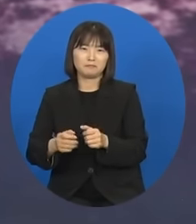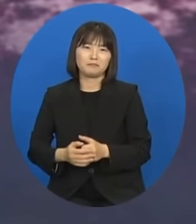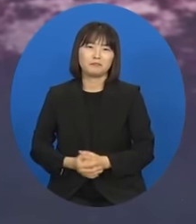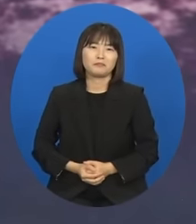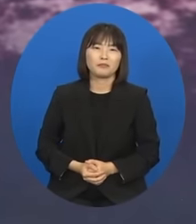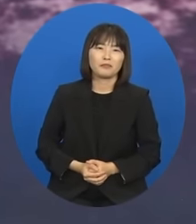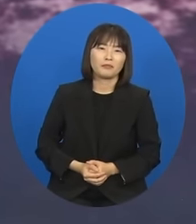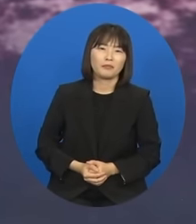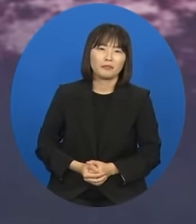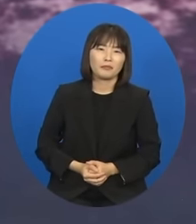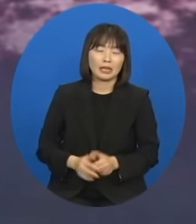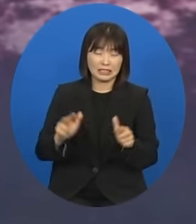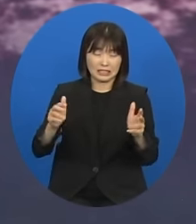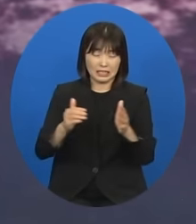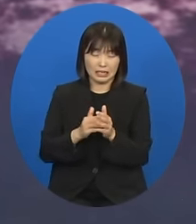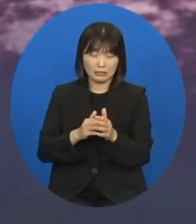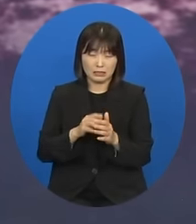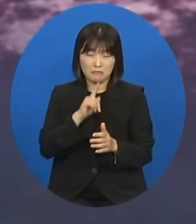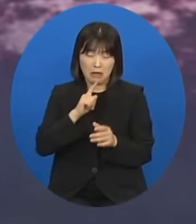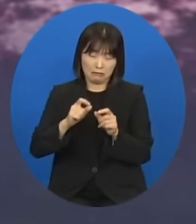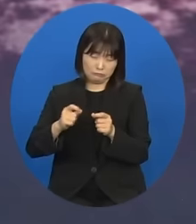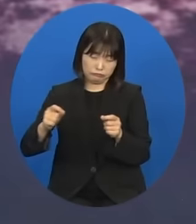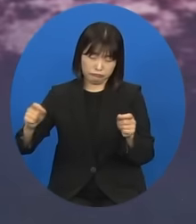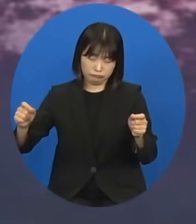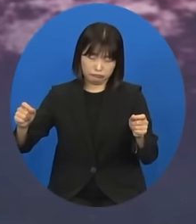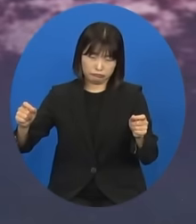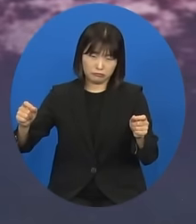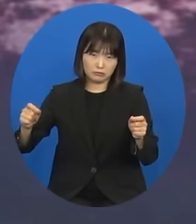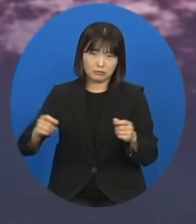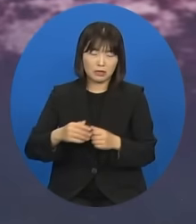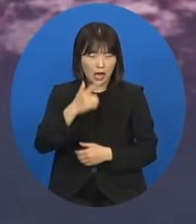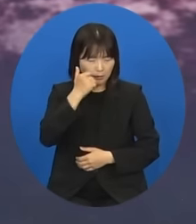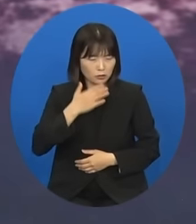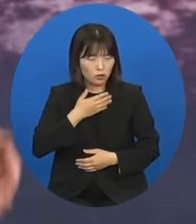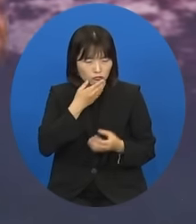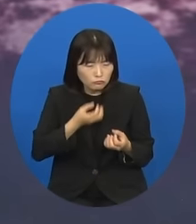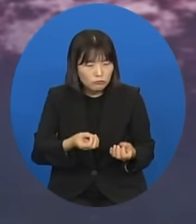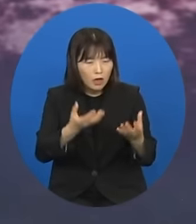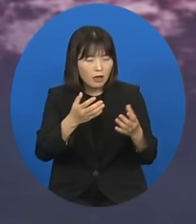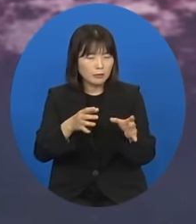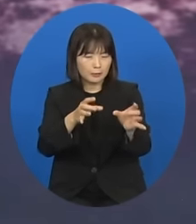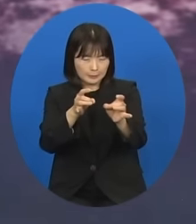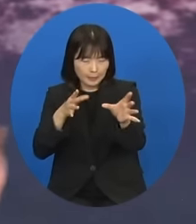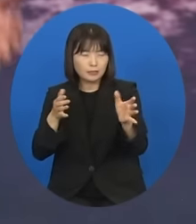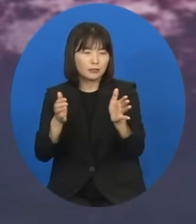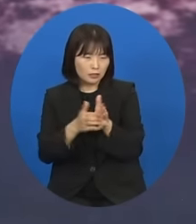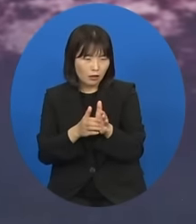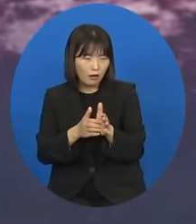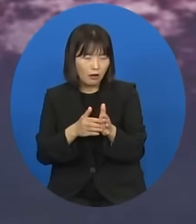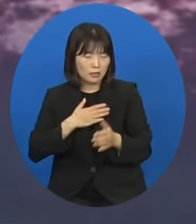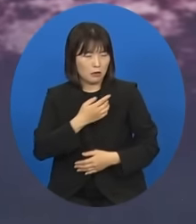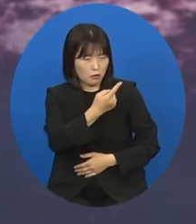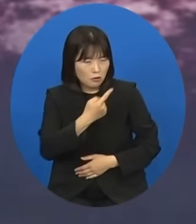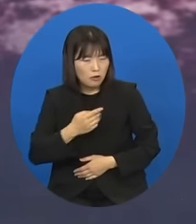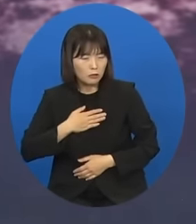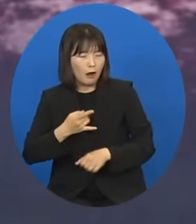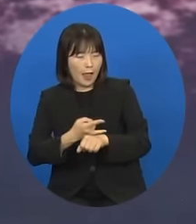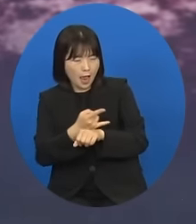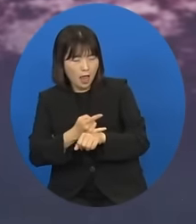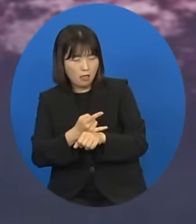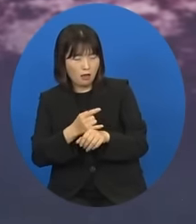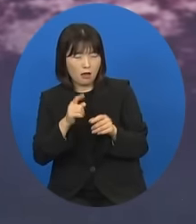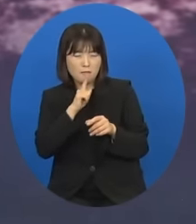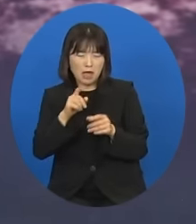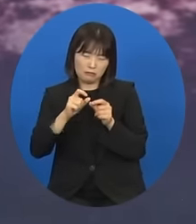지금까지 말이 길었어요 어 아버지 저를 축복하셔서 사냥을 했습니다 저에게 와주시고 뭐 애입니다 막 말이 길었아요